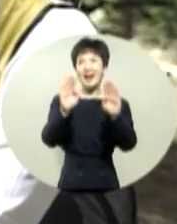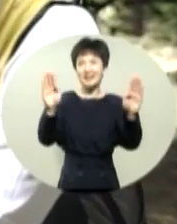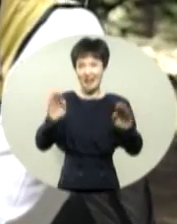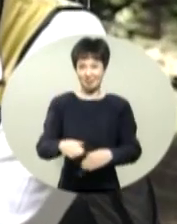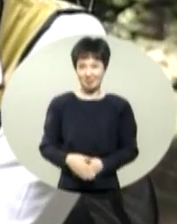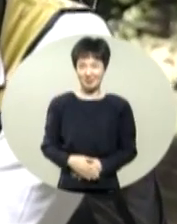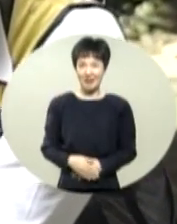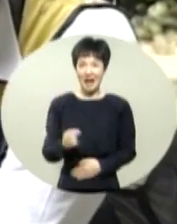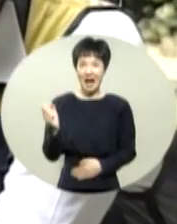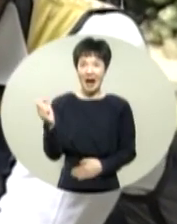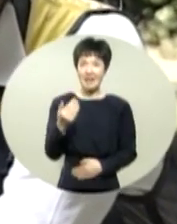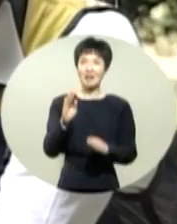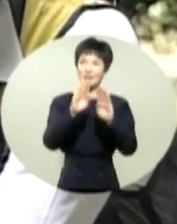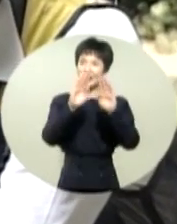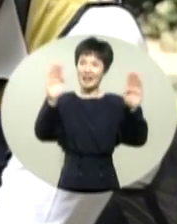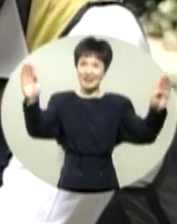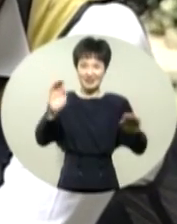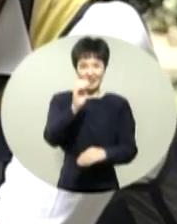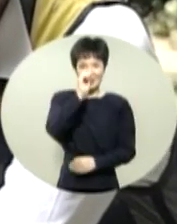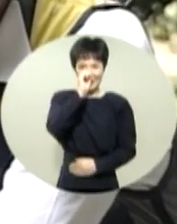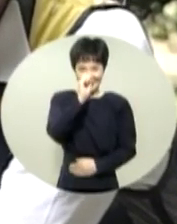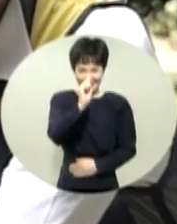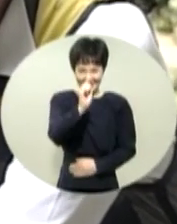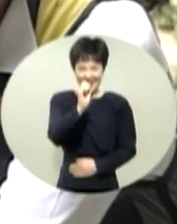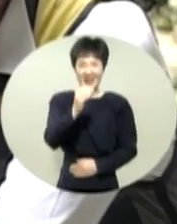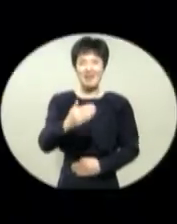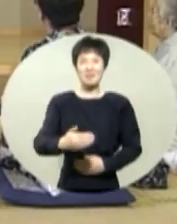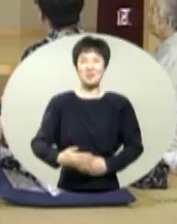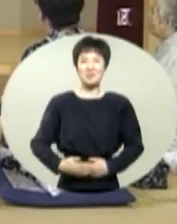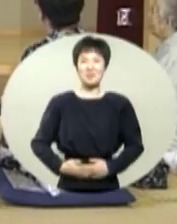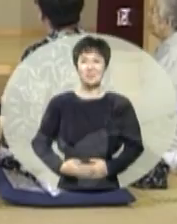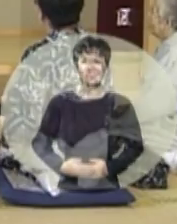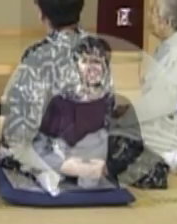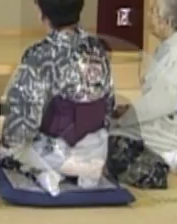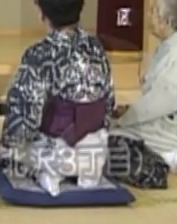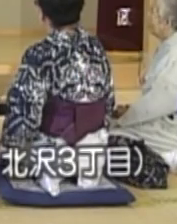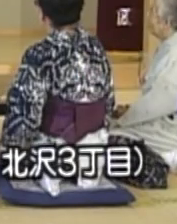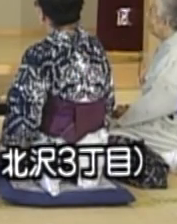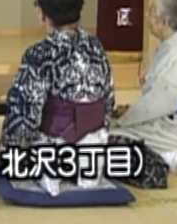です。早く実現するといいですね。